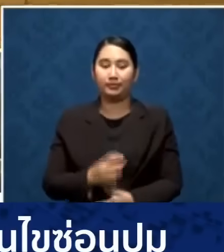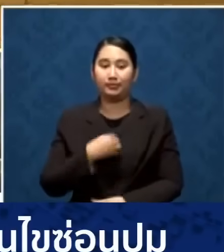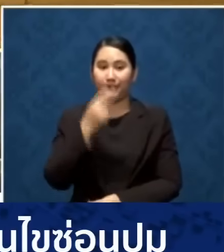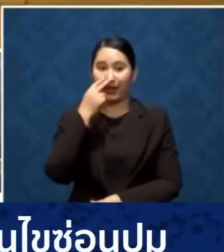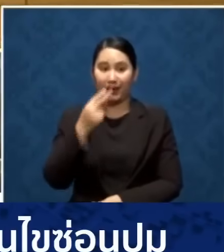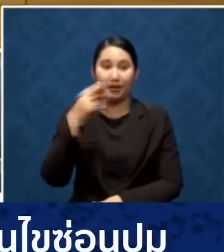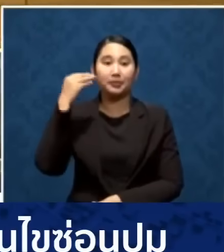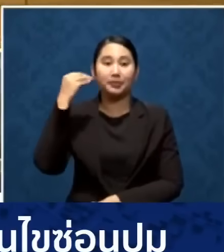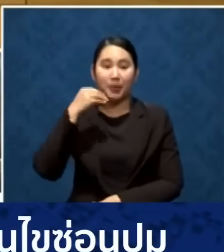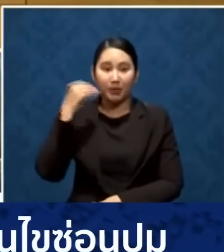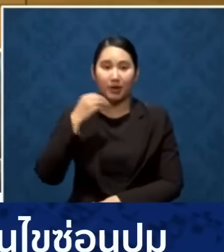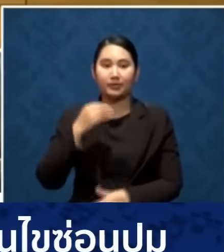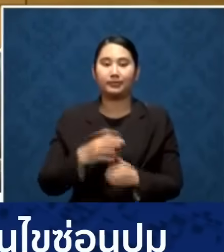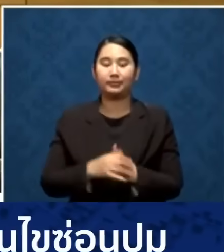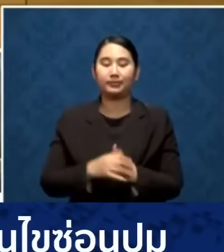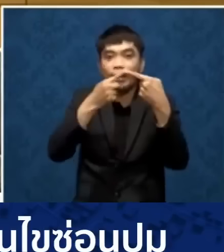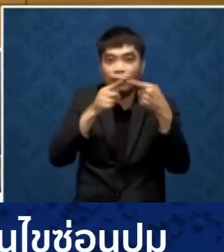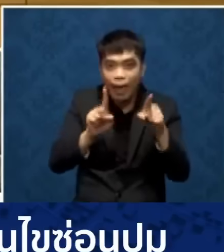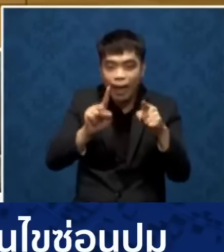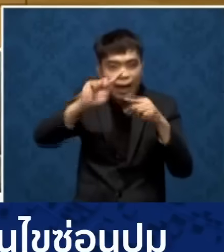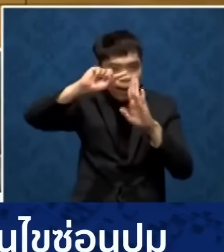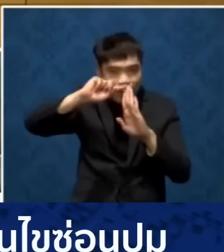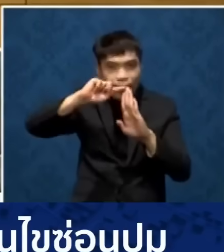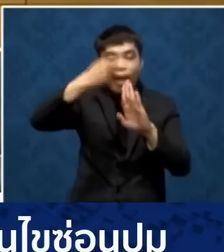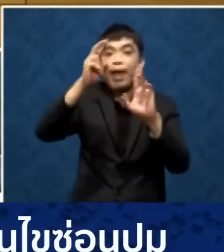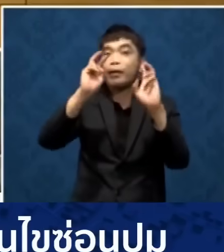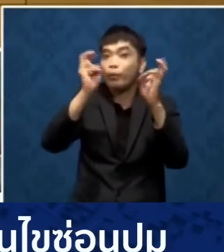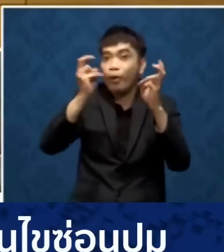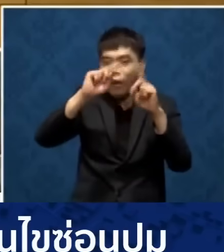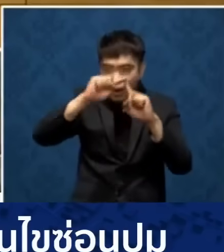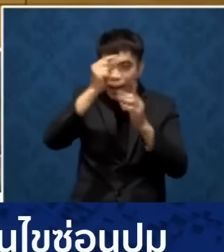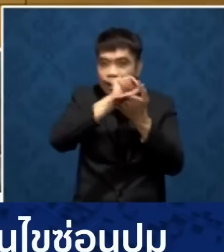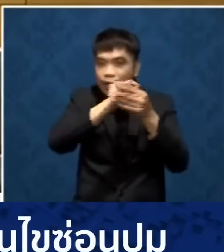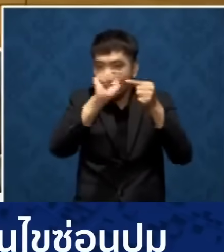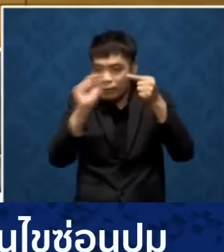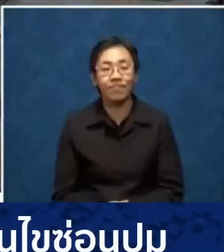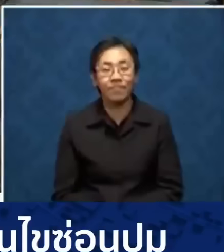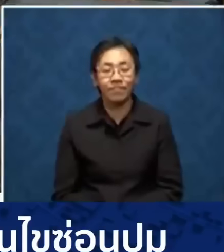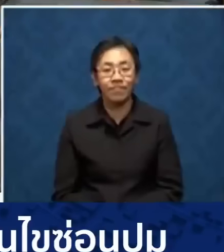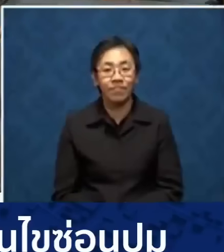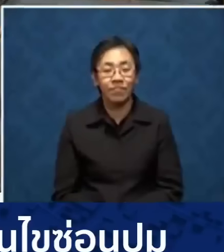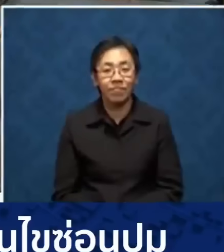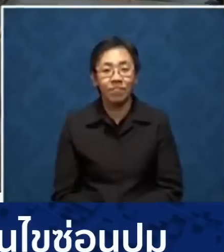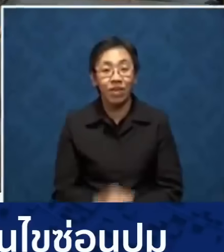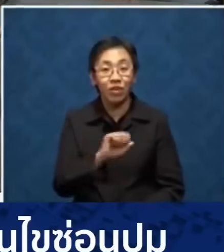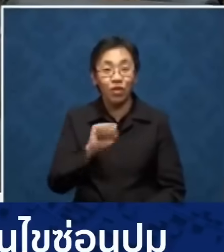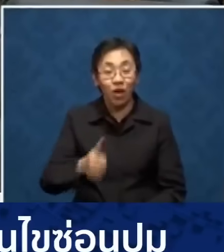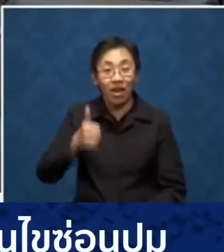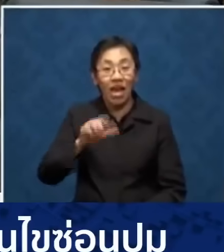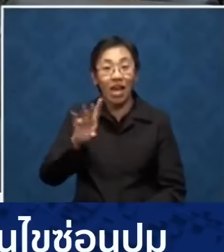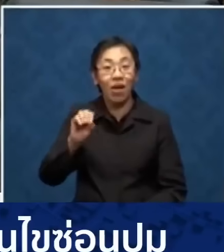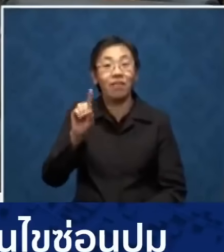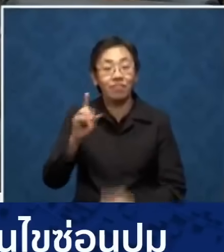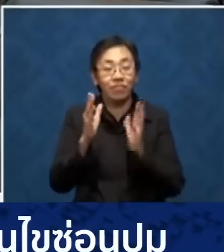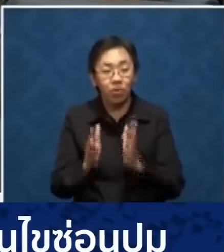างชนิดเสียผู้เสียคน หลังจากนั้นยังมีส.ส.อีกหลายคนนะครับที่ลุกขึ้นมาอภิปรายอย่างเช่นนายศาสตรา